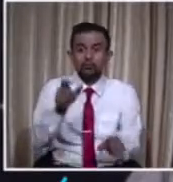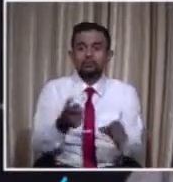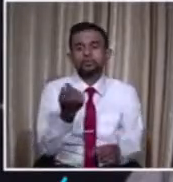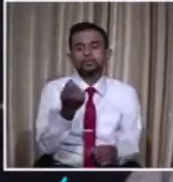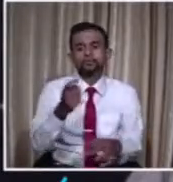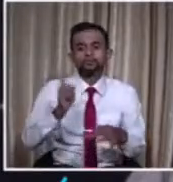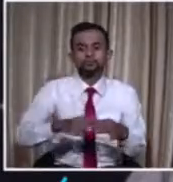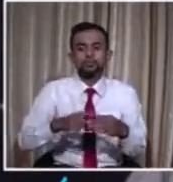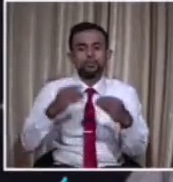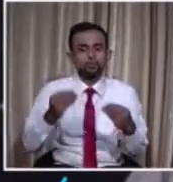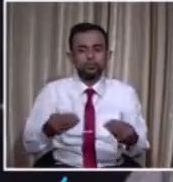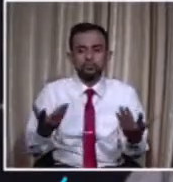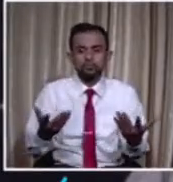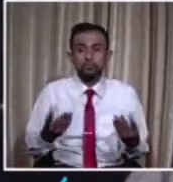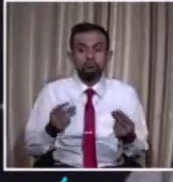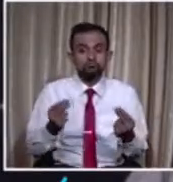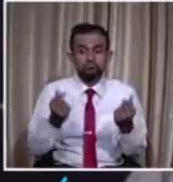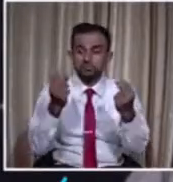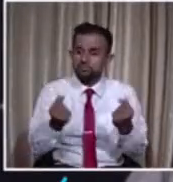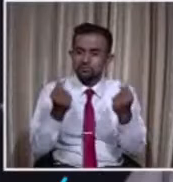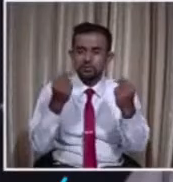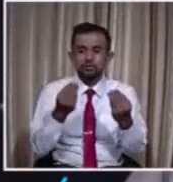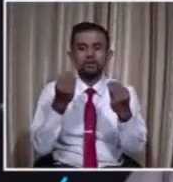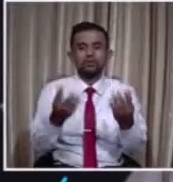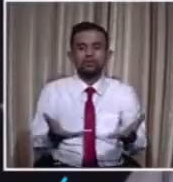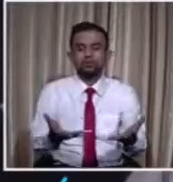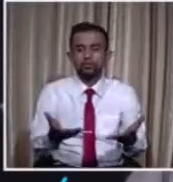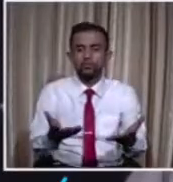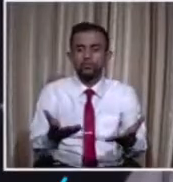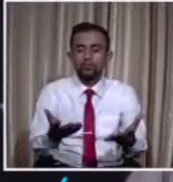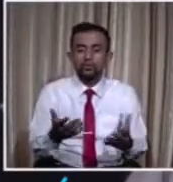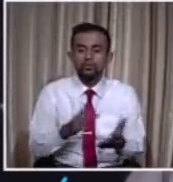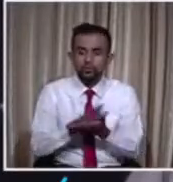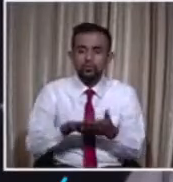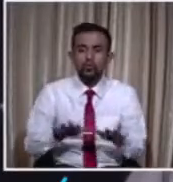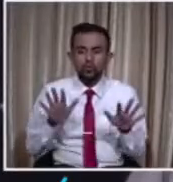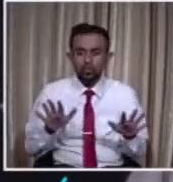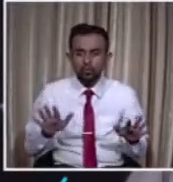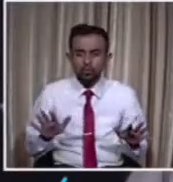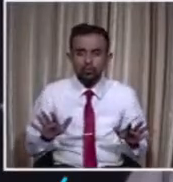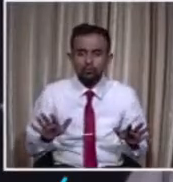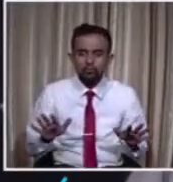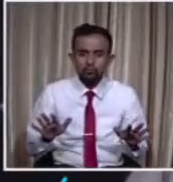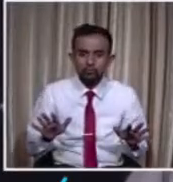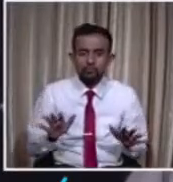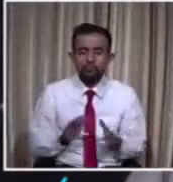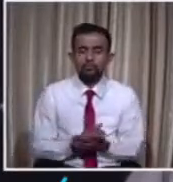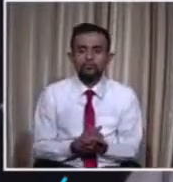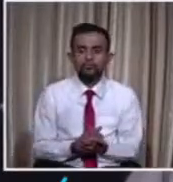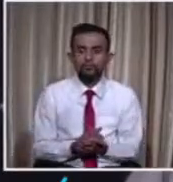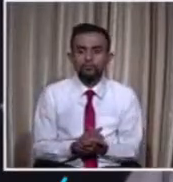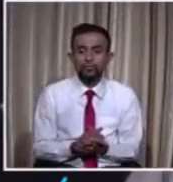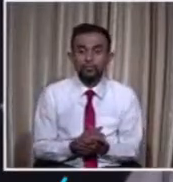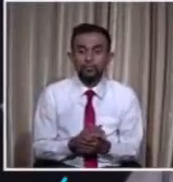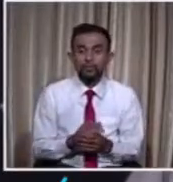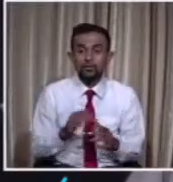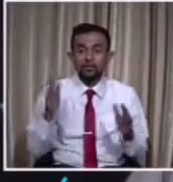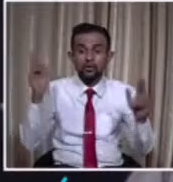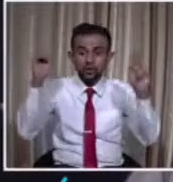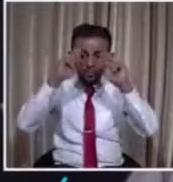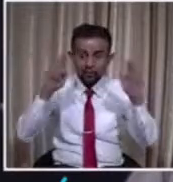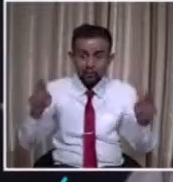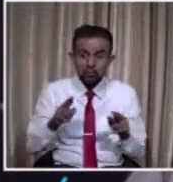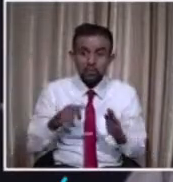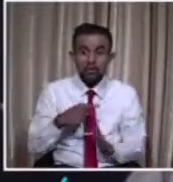ප්‍රශ්නෙට විසඳුම නොදුන්නොත් කඩිනමින් ක්ෂණිකව. ඒකට අපි සූදානම් වෙන්න ඕනේ. ඒ නිසා ජාත්‍යන්තරයේ